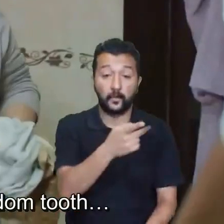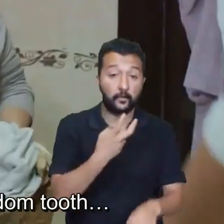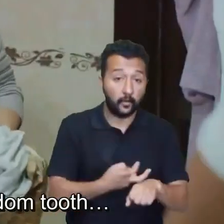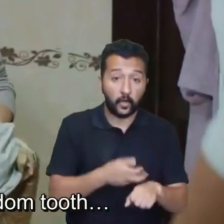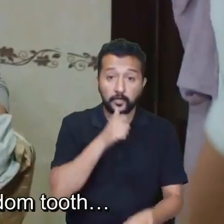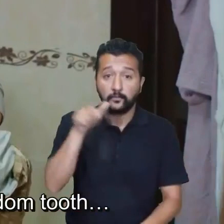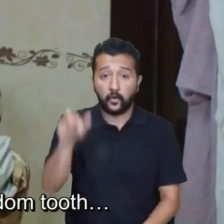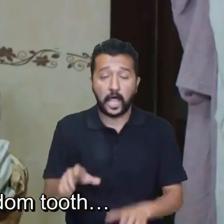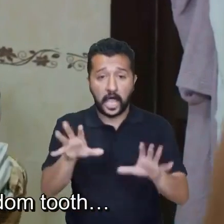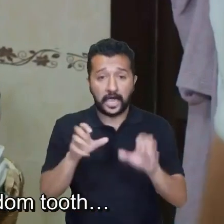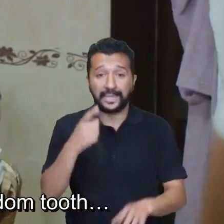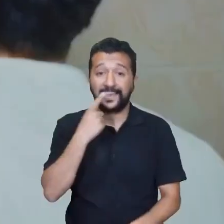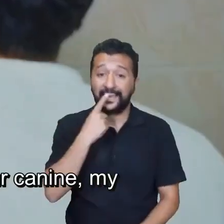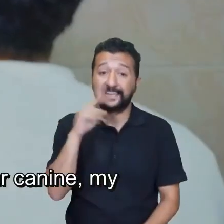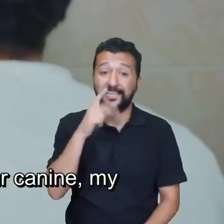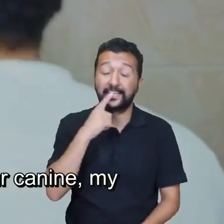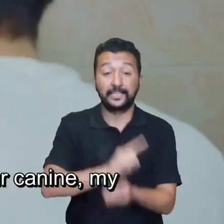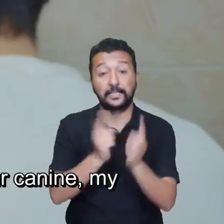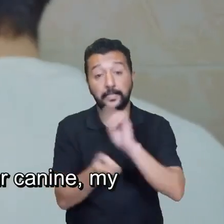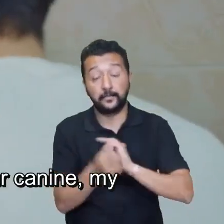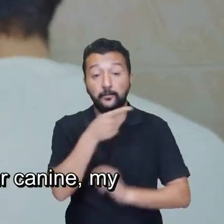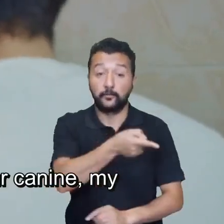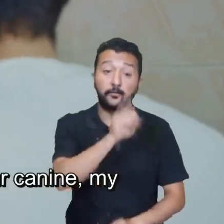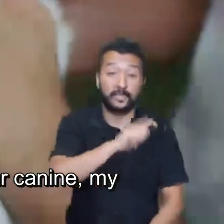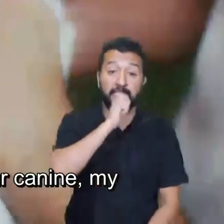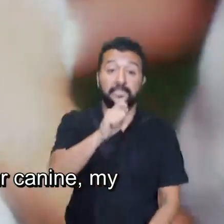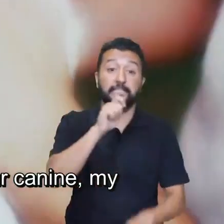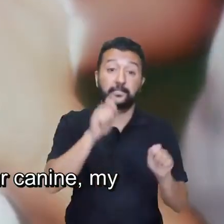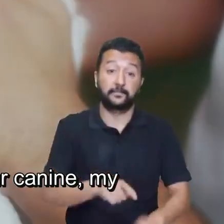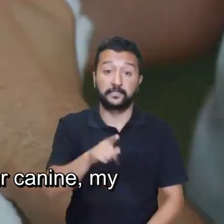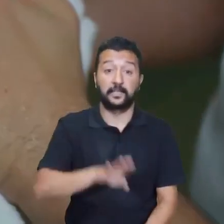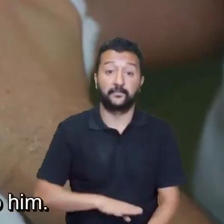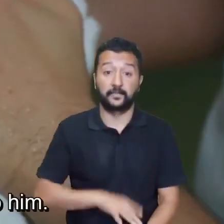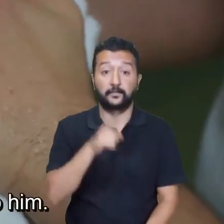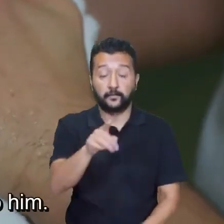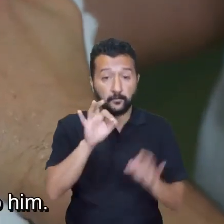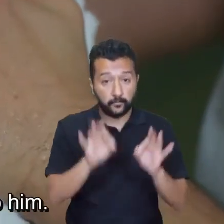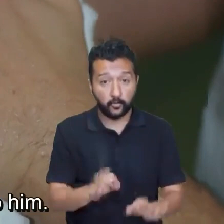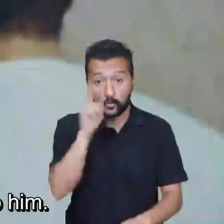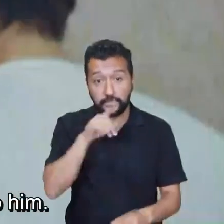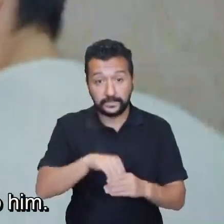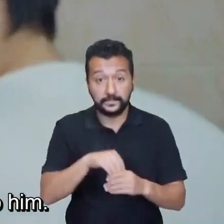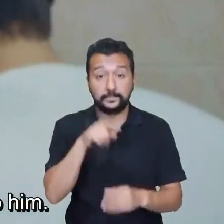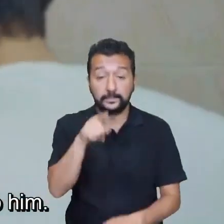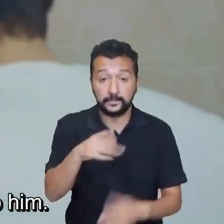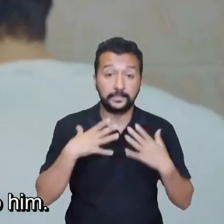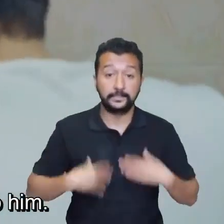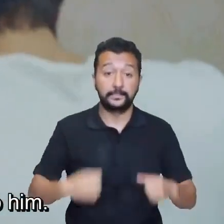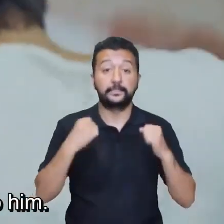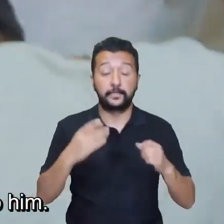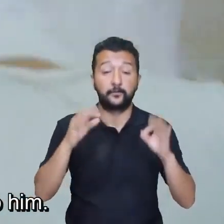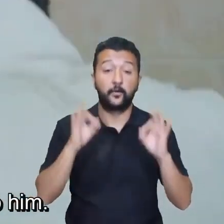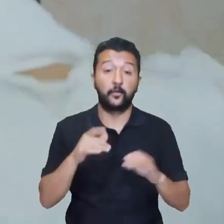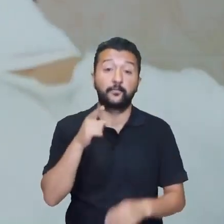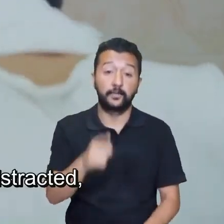Maazallah adamın ağrıyan 20'lik dişi yerine yanlışlıkla köpek dişini çekiverirsin evladım. Yani onun için sağlık